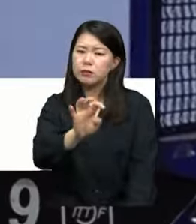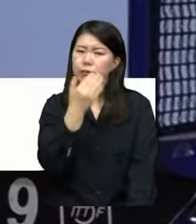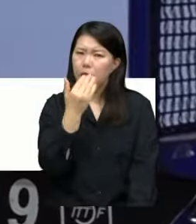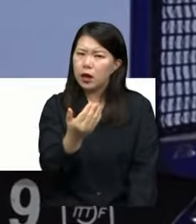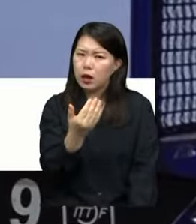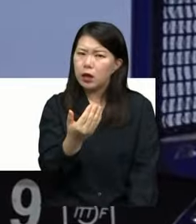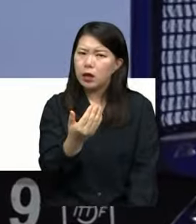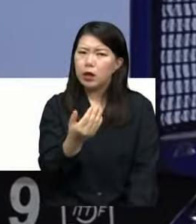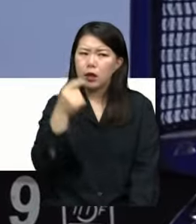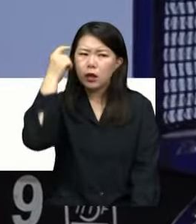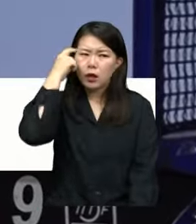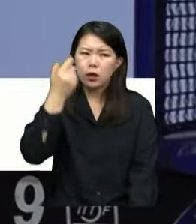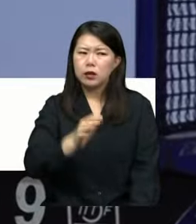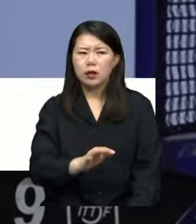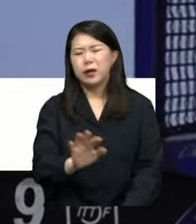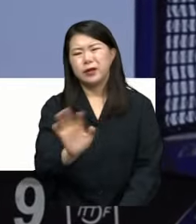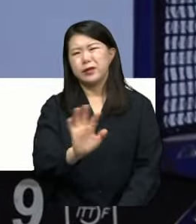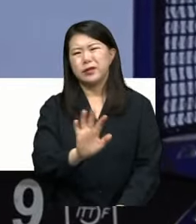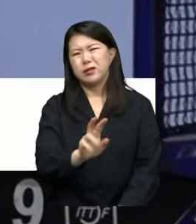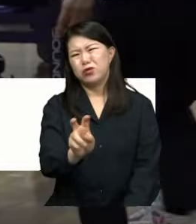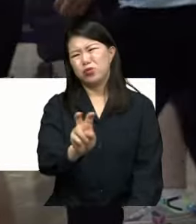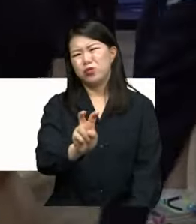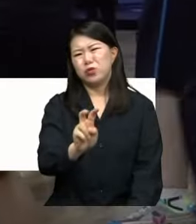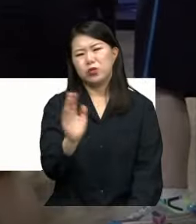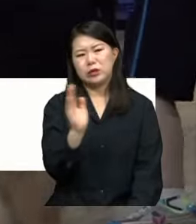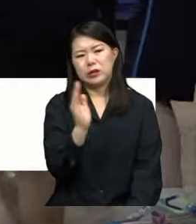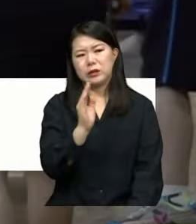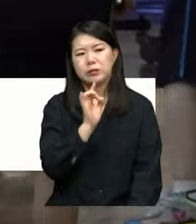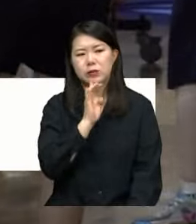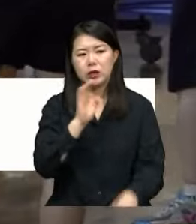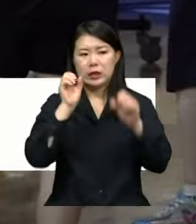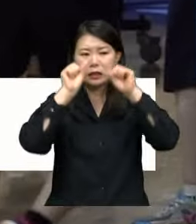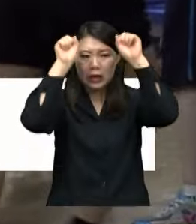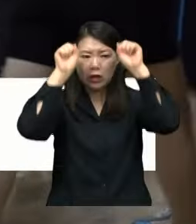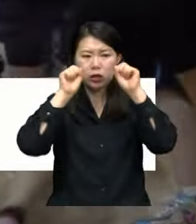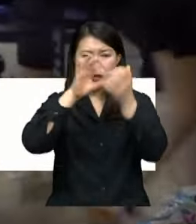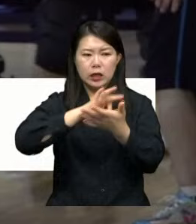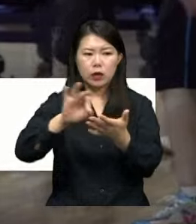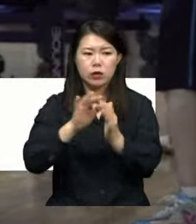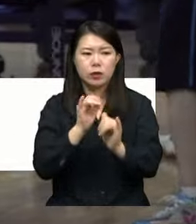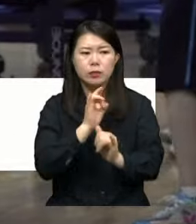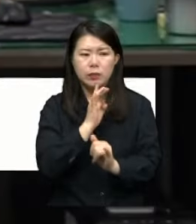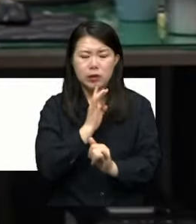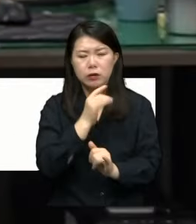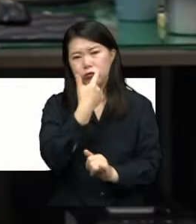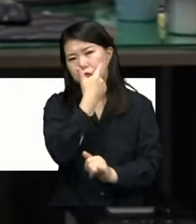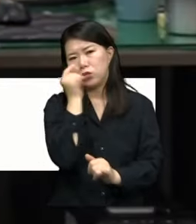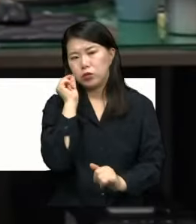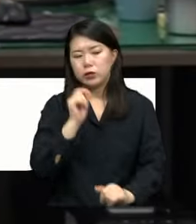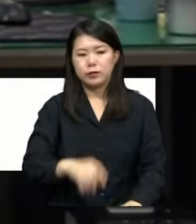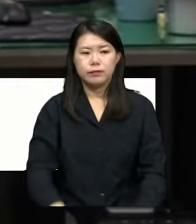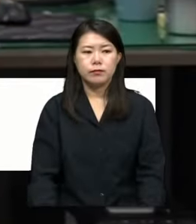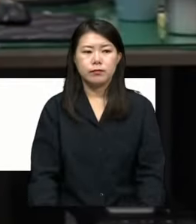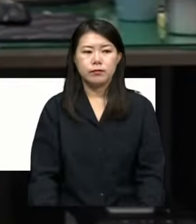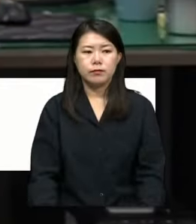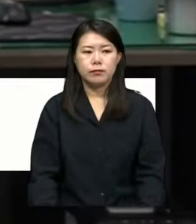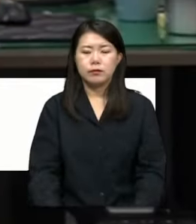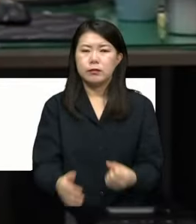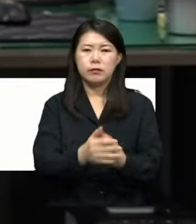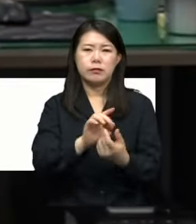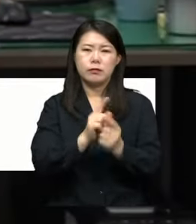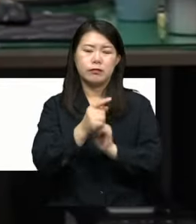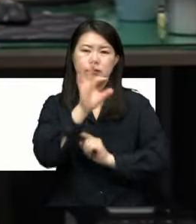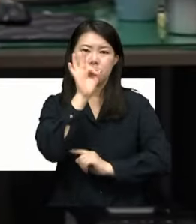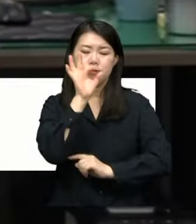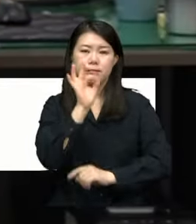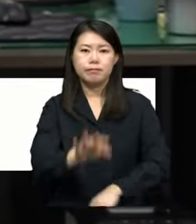않을까 그렇게 주장을 하시는데 많아야 20대 정도 체육관을 이용하시는 분들이 이용하기에도 부족한 면입니다 그래서